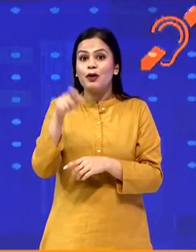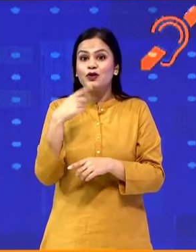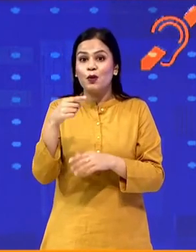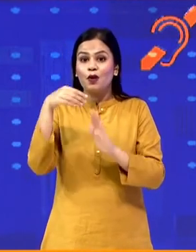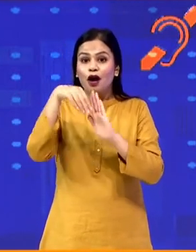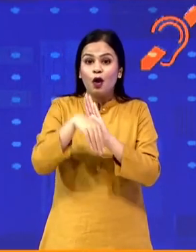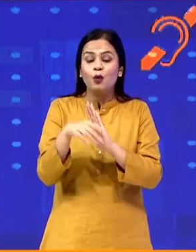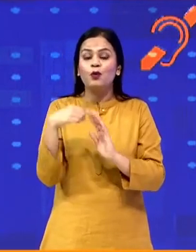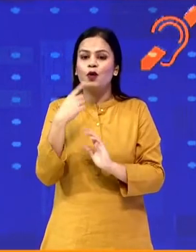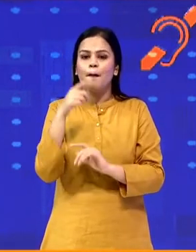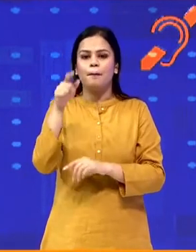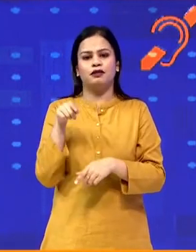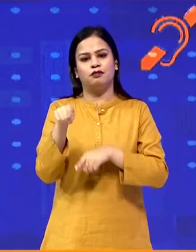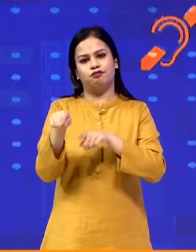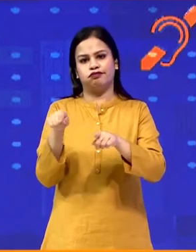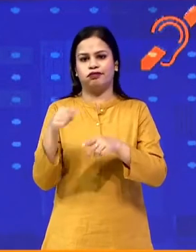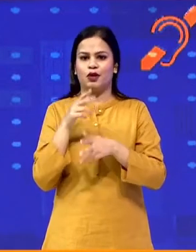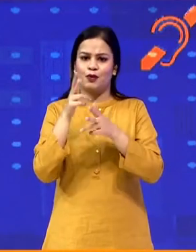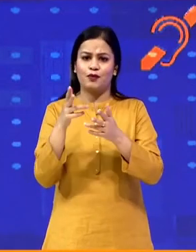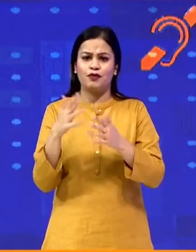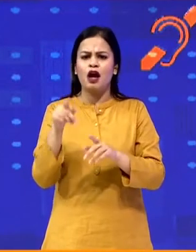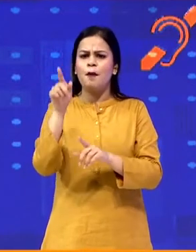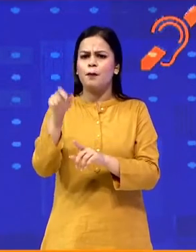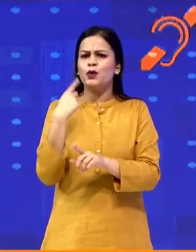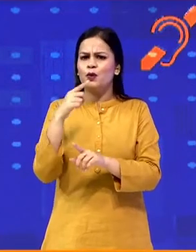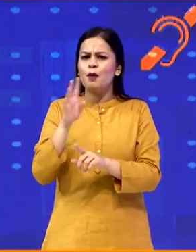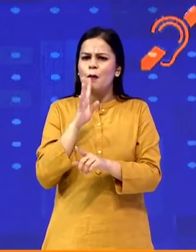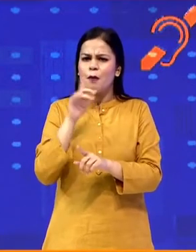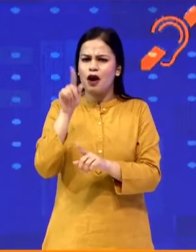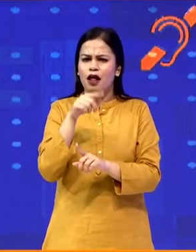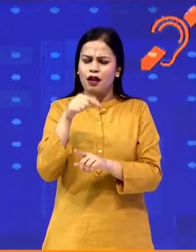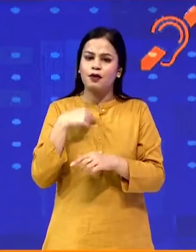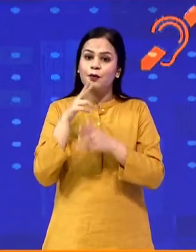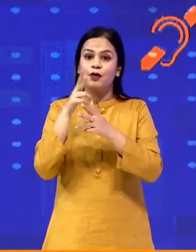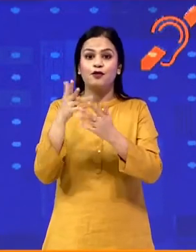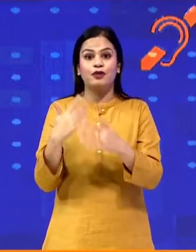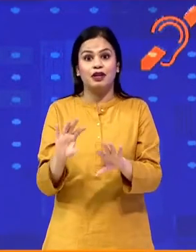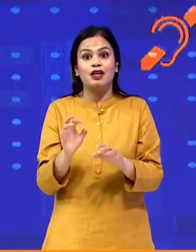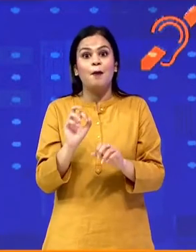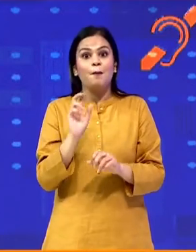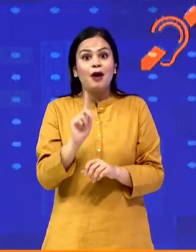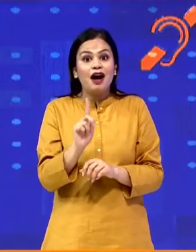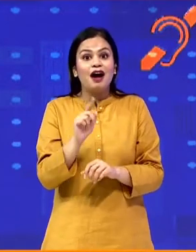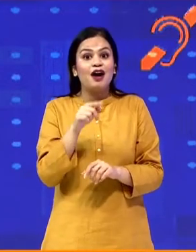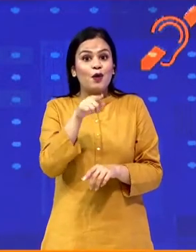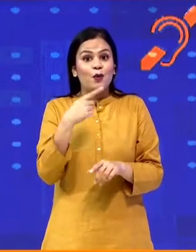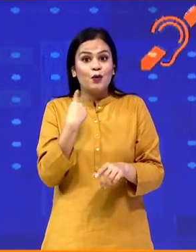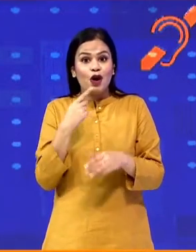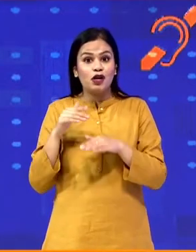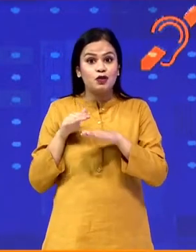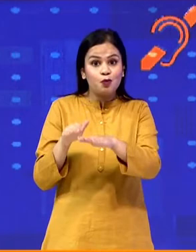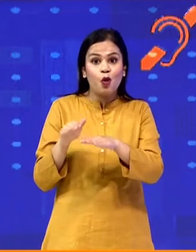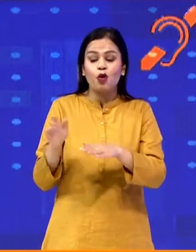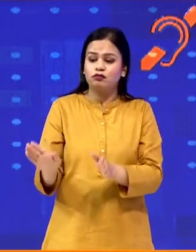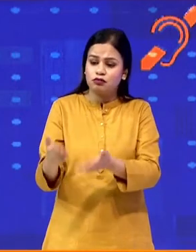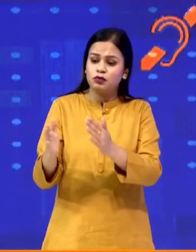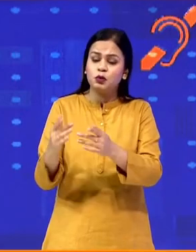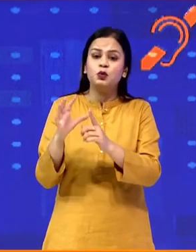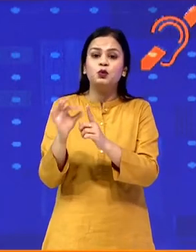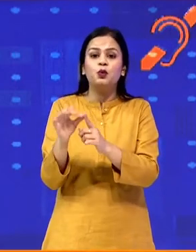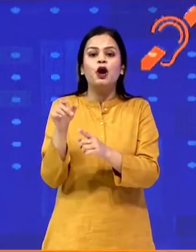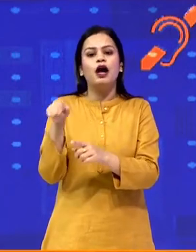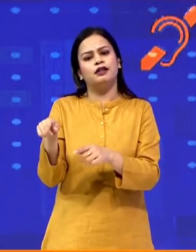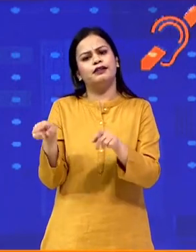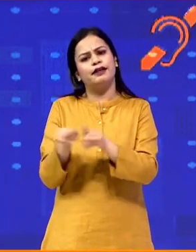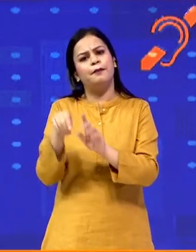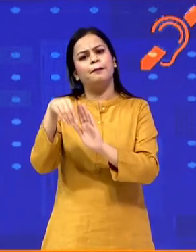तो हम ही को कहा की आप गलत बोल रहे हैं वो ठीक है तो दबाने के लिए जो गए हैं वहां वो डब रहे हो तुम डब जो इतना सब हो